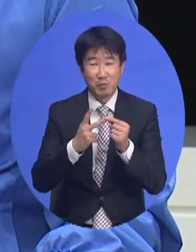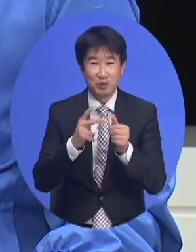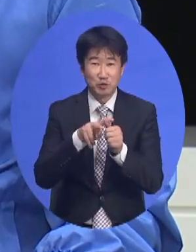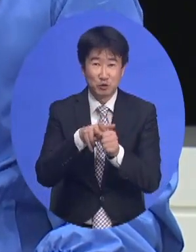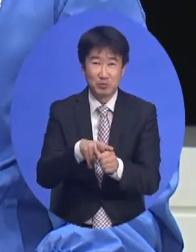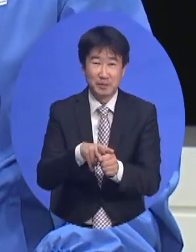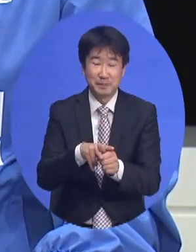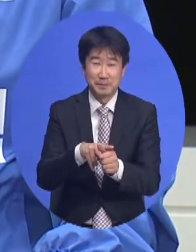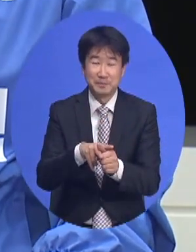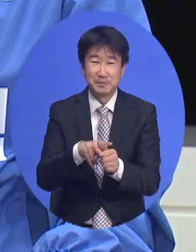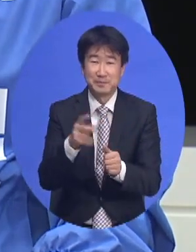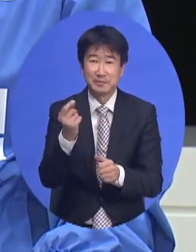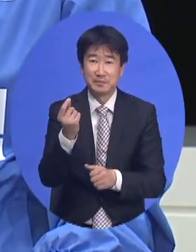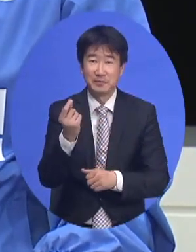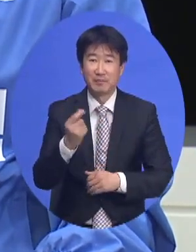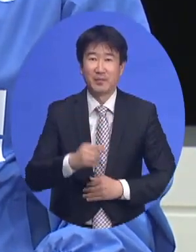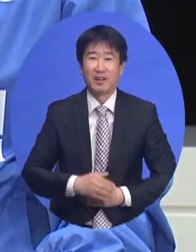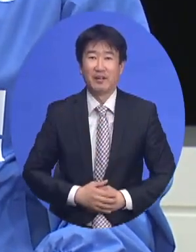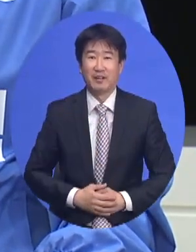일곱 번째잖아요. 예.